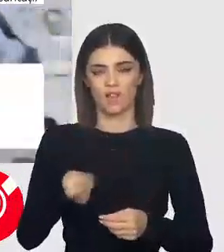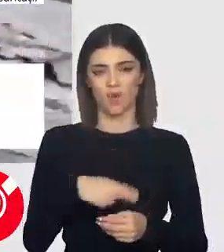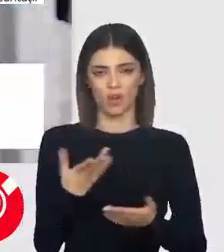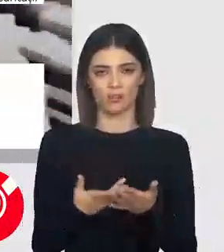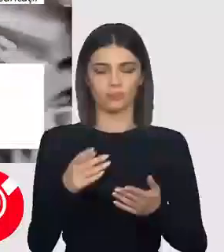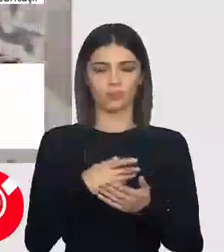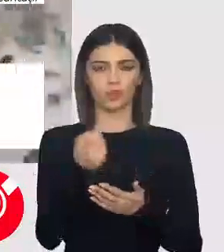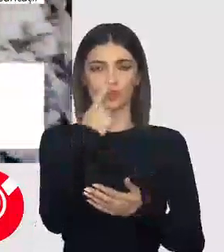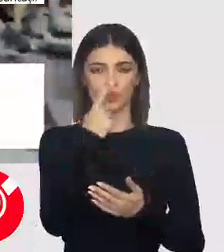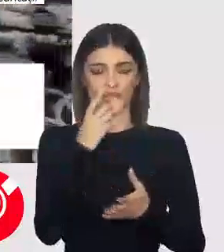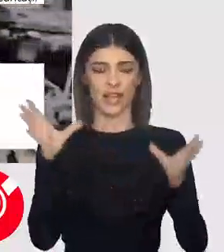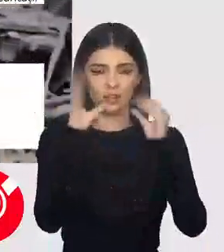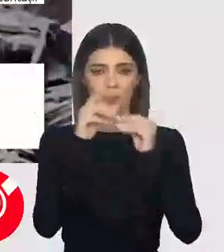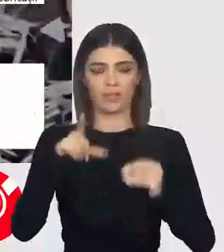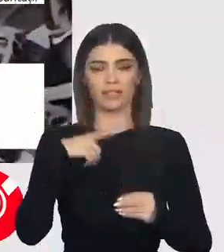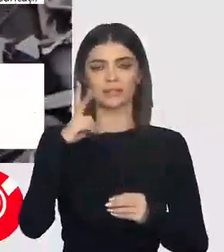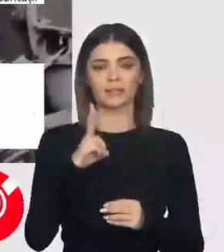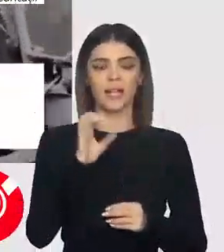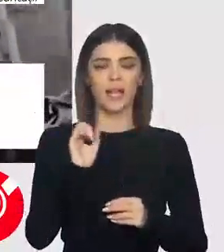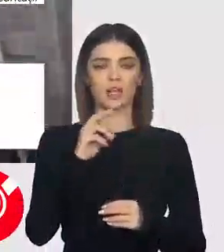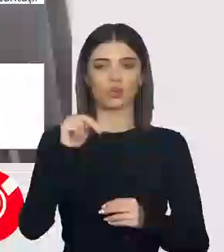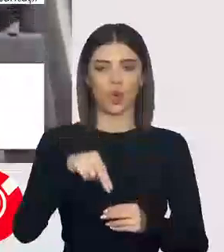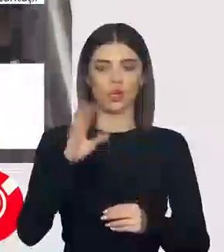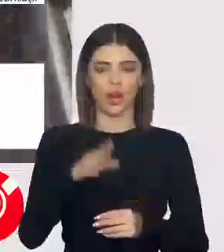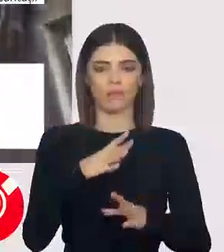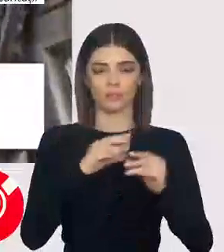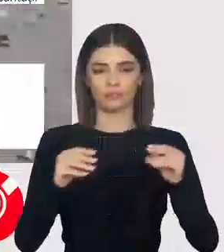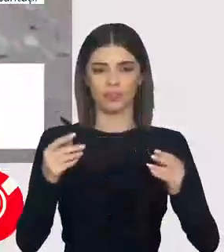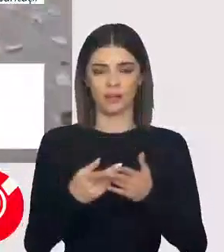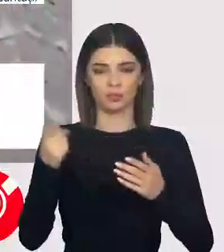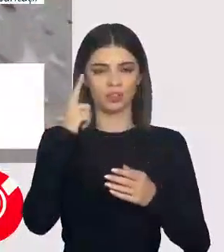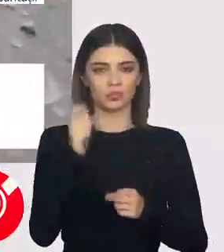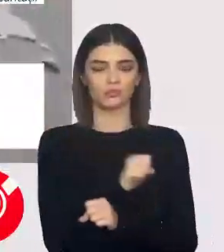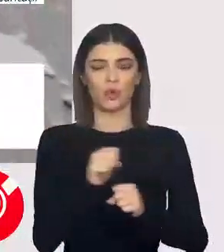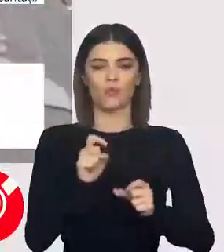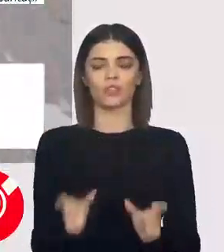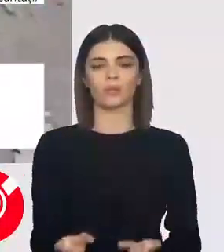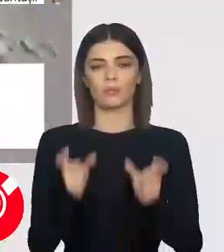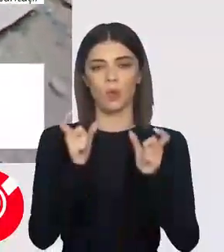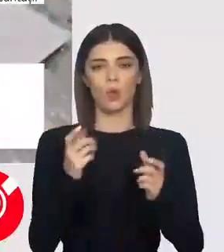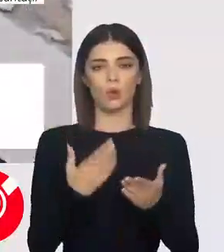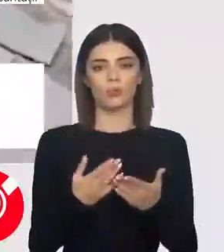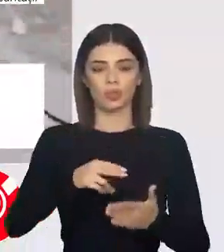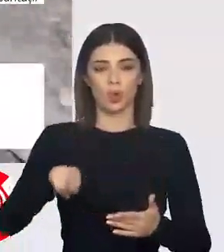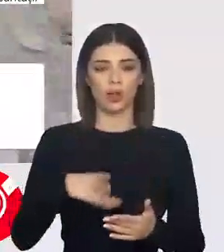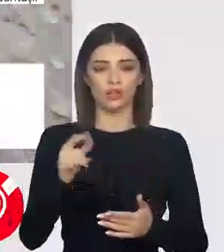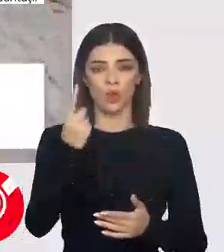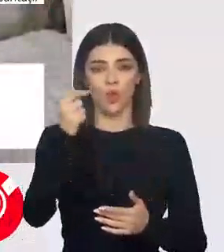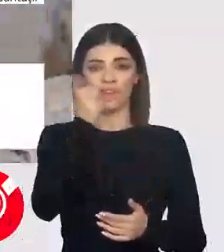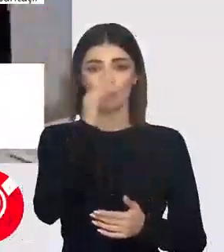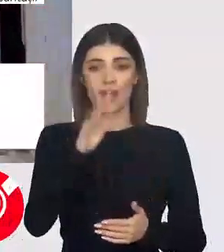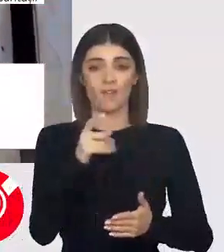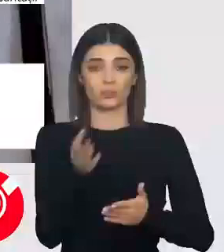atacurile rușilor de azi noapte este Hersonul. Acolo au fost lovite mai multe zone rezidențiale. O femeie a fost omorâtă